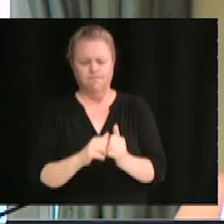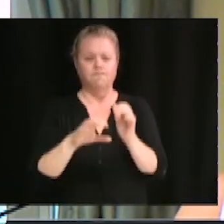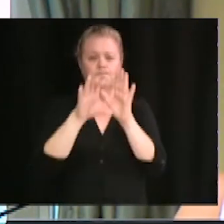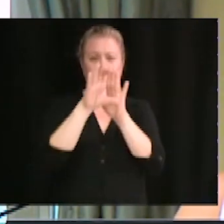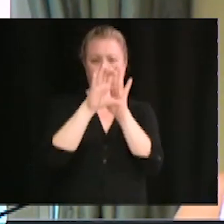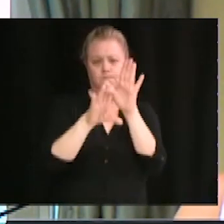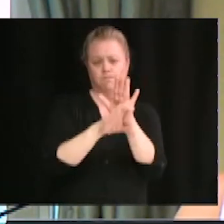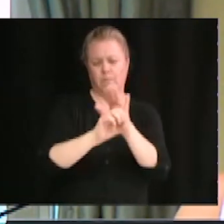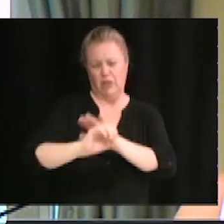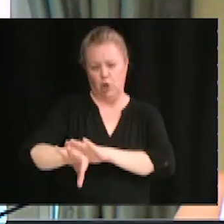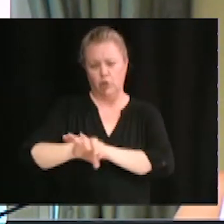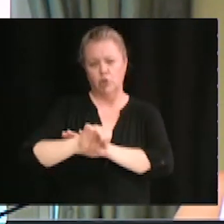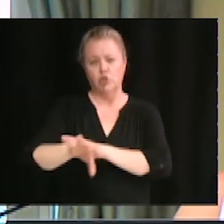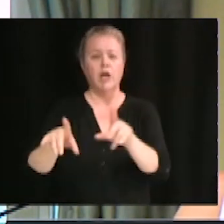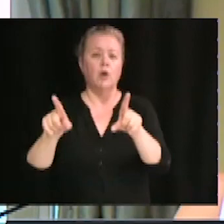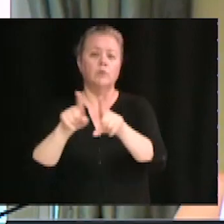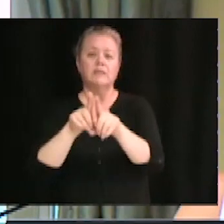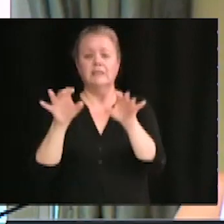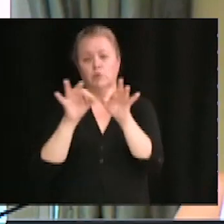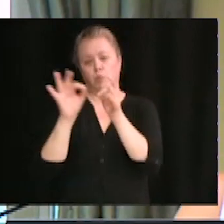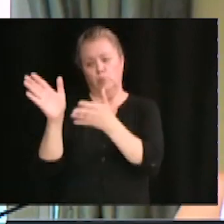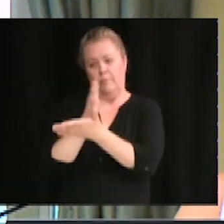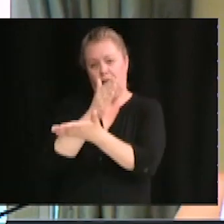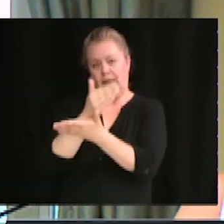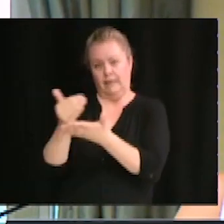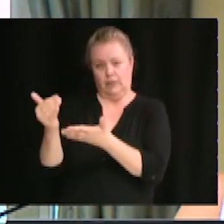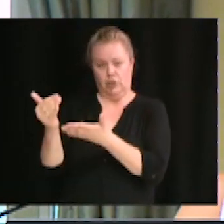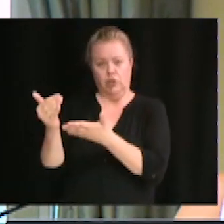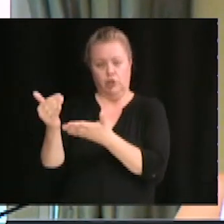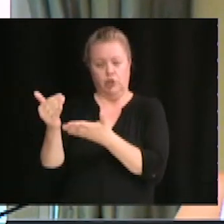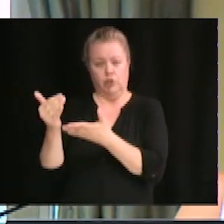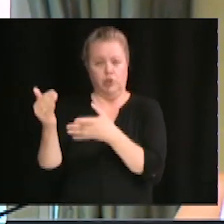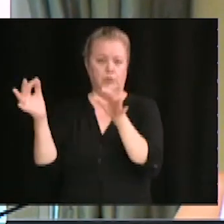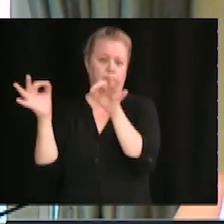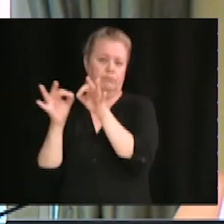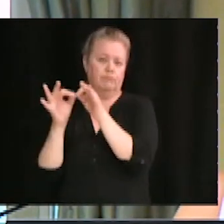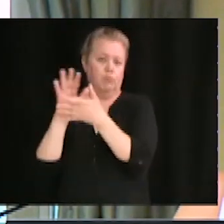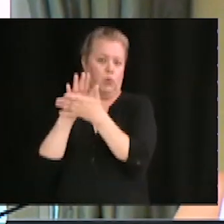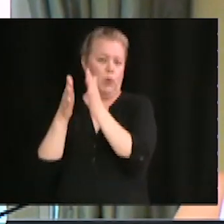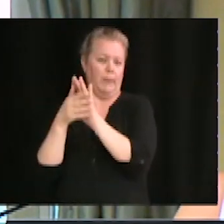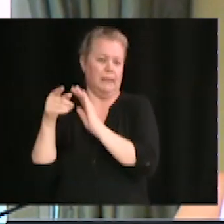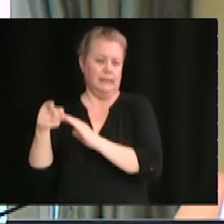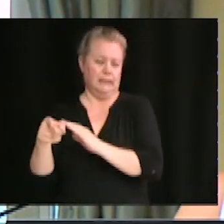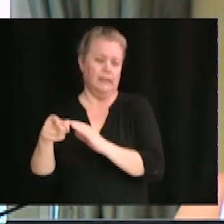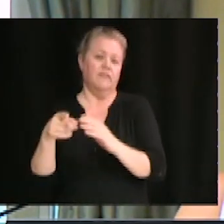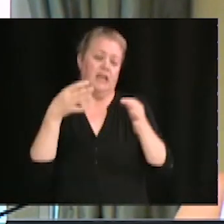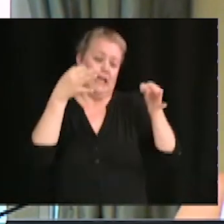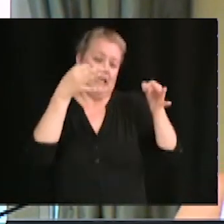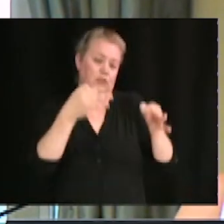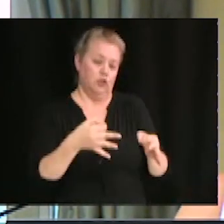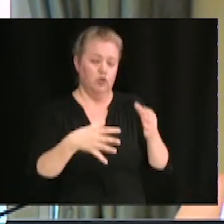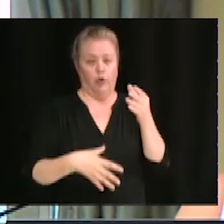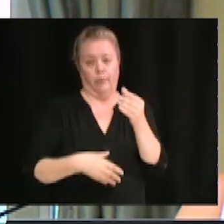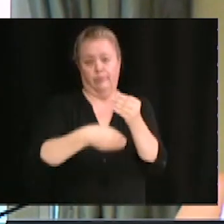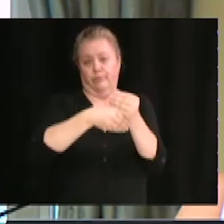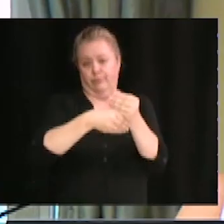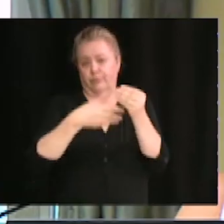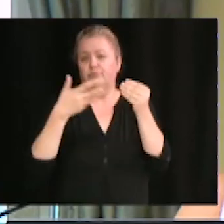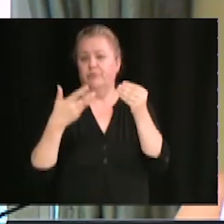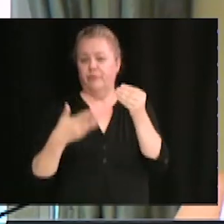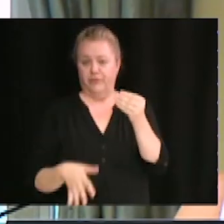répartition des coûts à être assumé par l'entreprise. Alors, l'adenda est joint à la résolution. s'agirait de l'approuver.